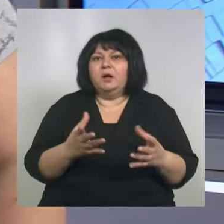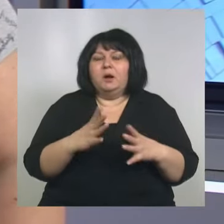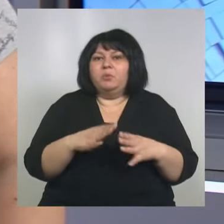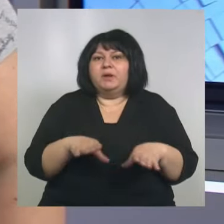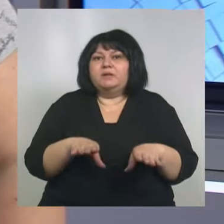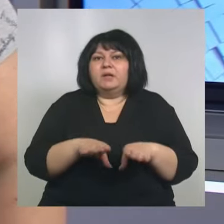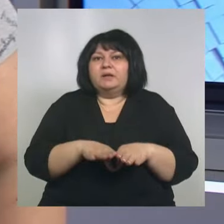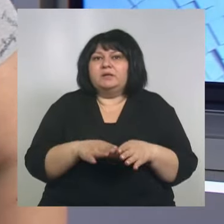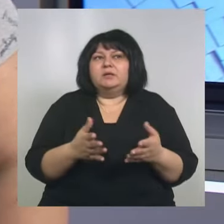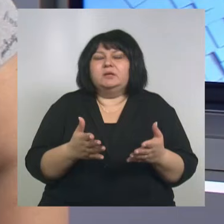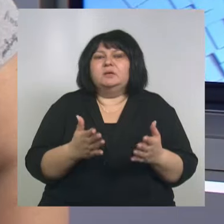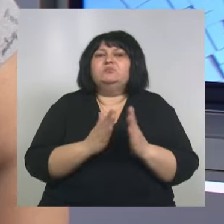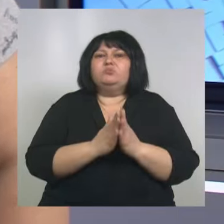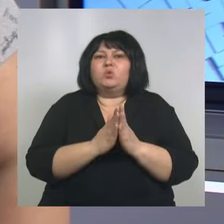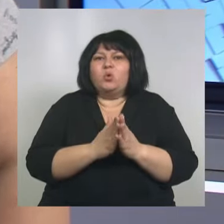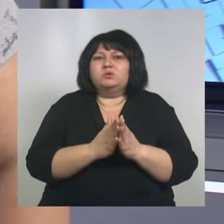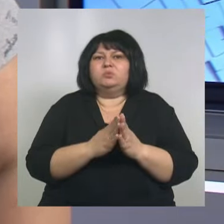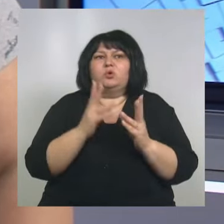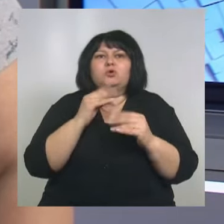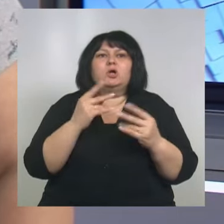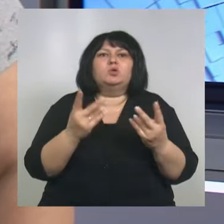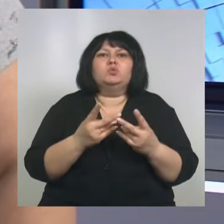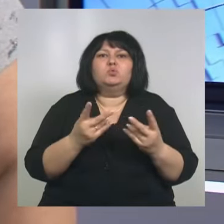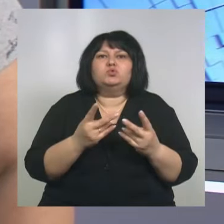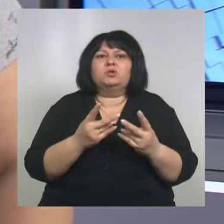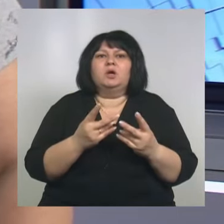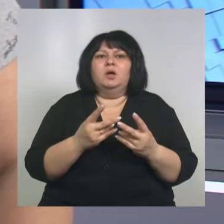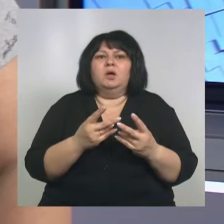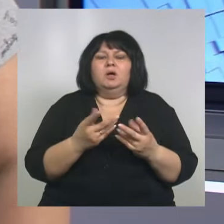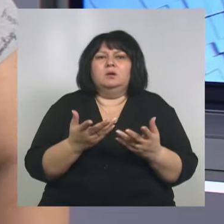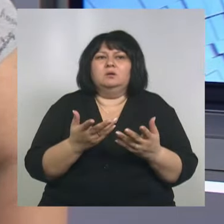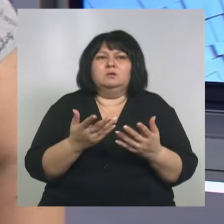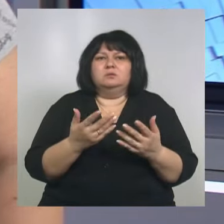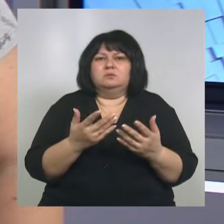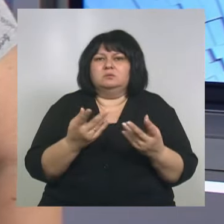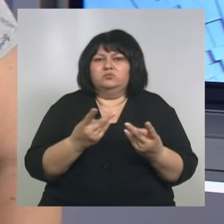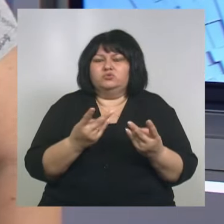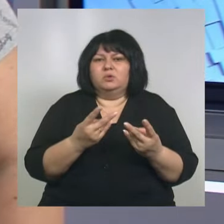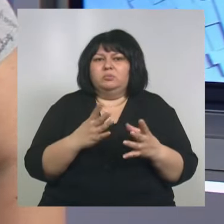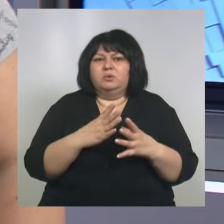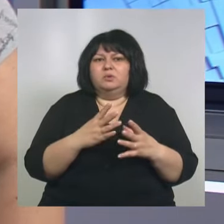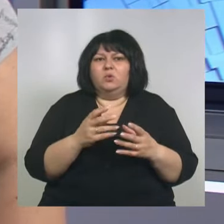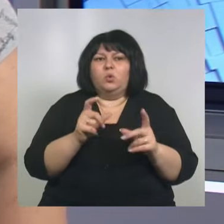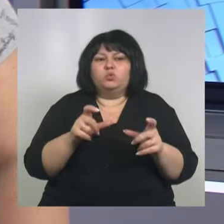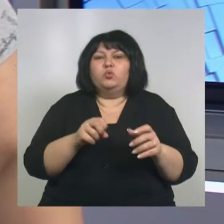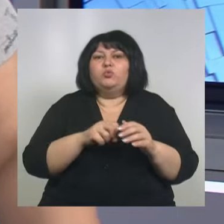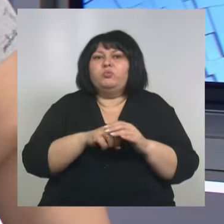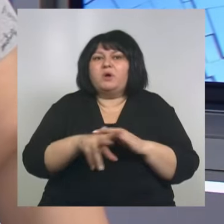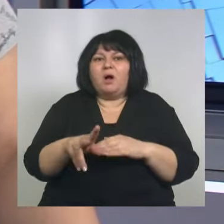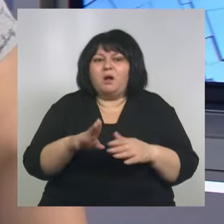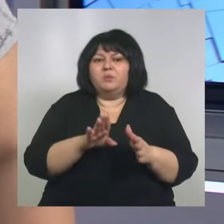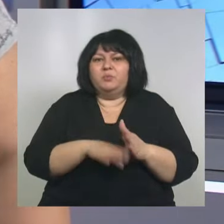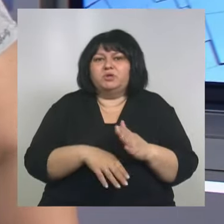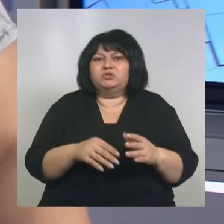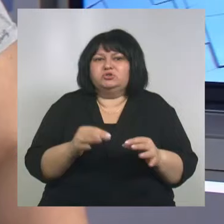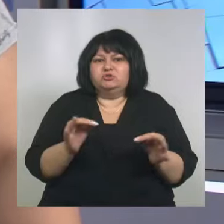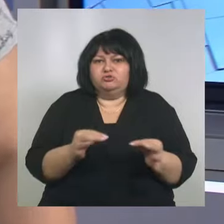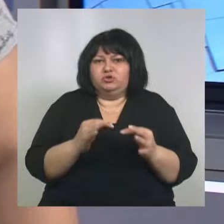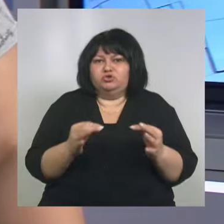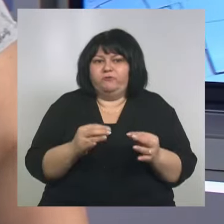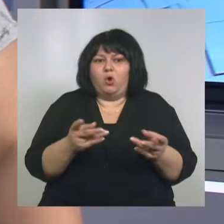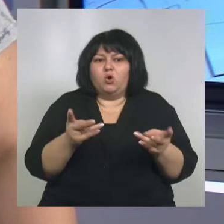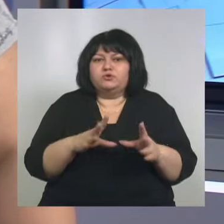такие просьбы Когда нужно было закрывать какие-то прямо базовые потребности то есть люди убегали практически без ничего всё своё